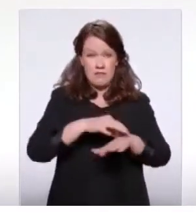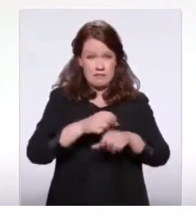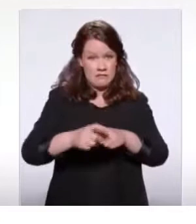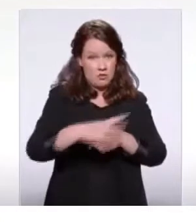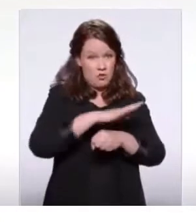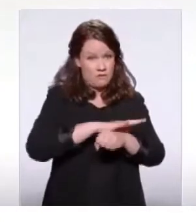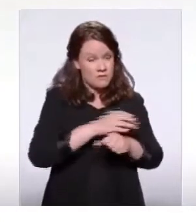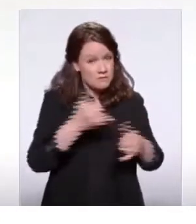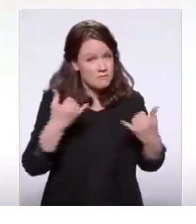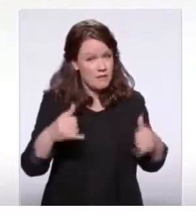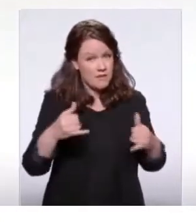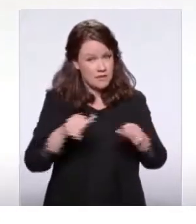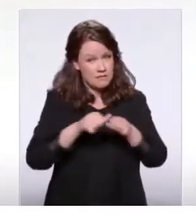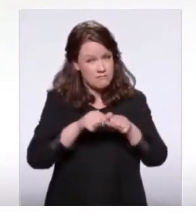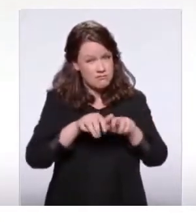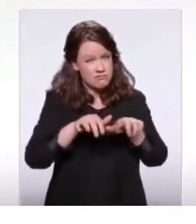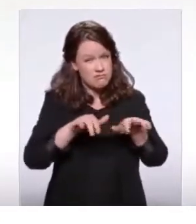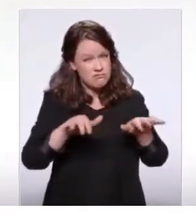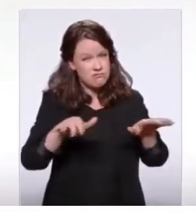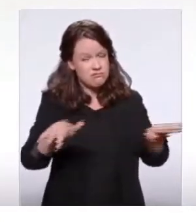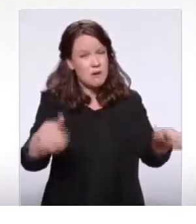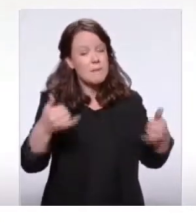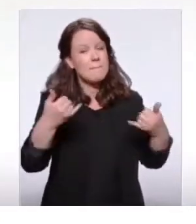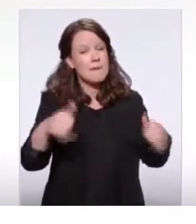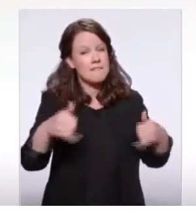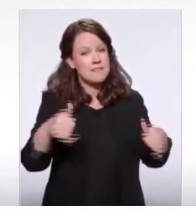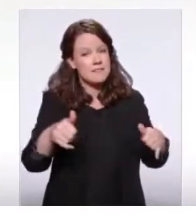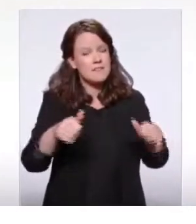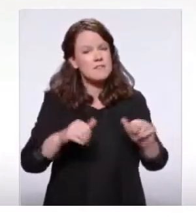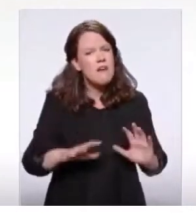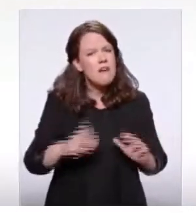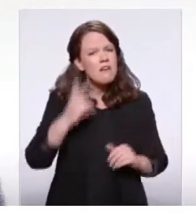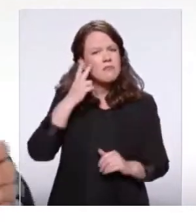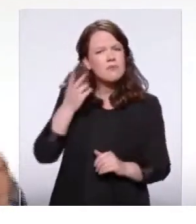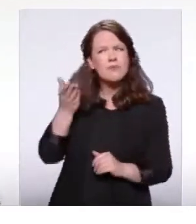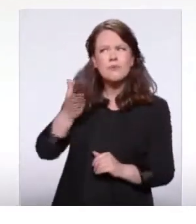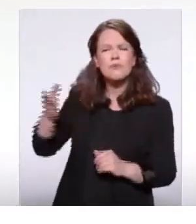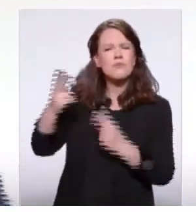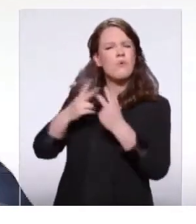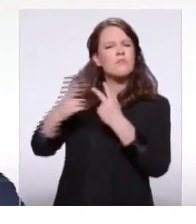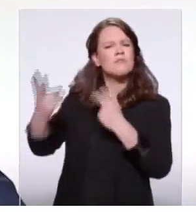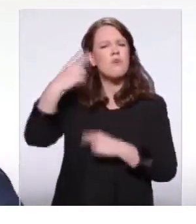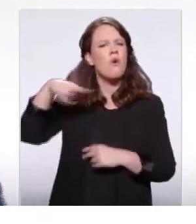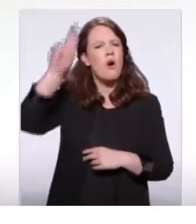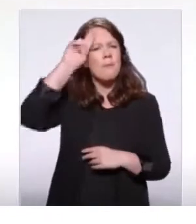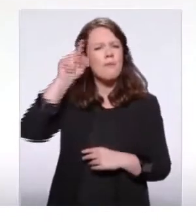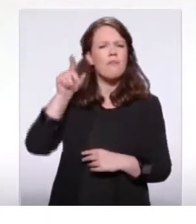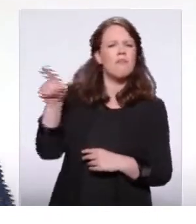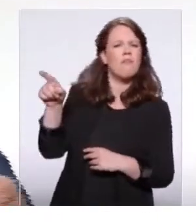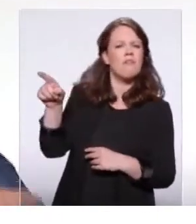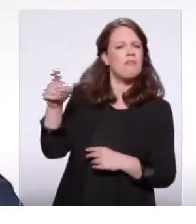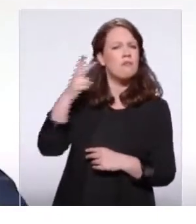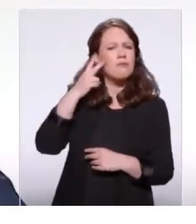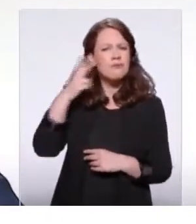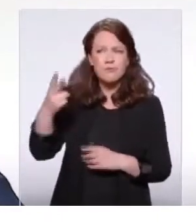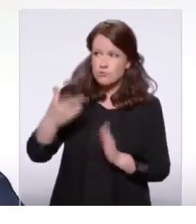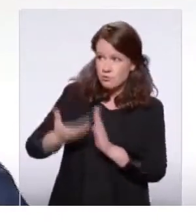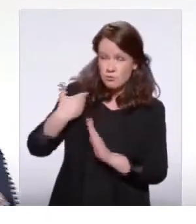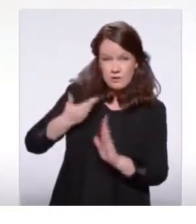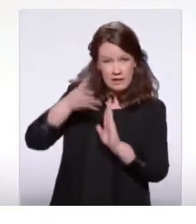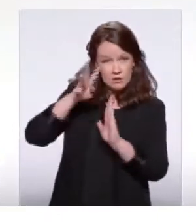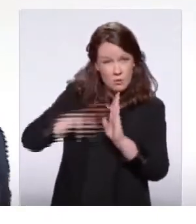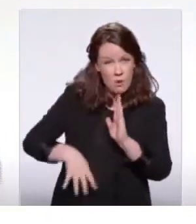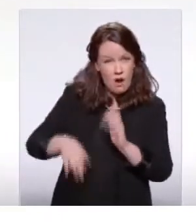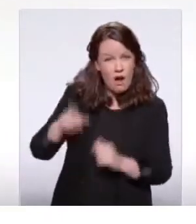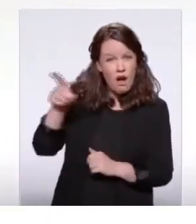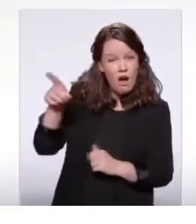aujourd'hui fortement. Mais là où beaucoup de nos voisins ont décidé de confiner, il y a maintenant 4 mois,